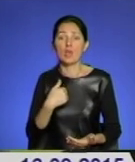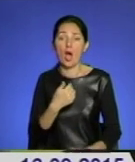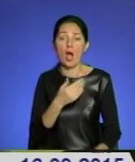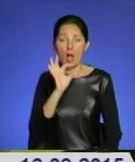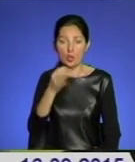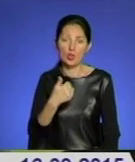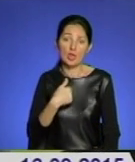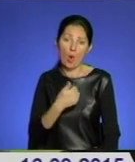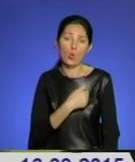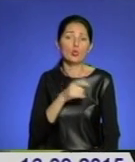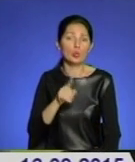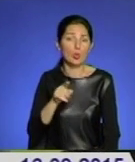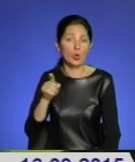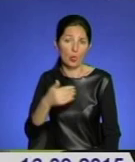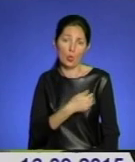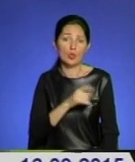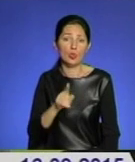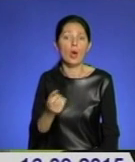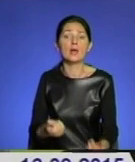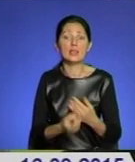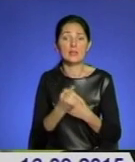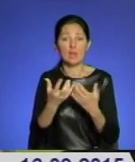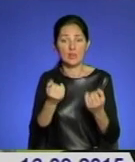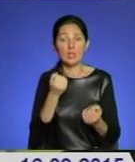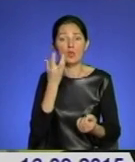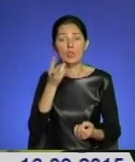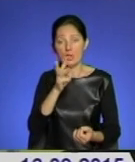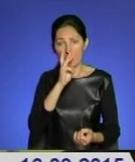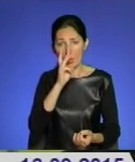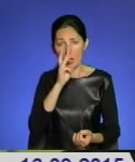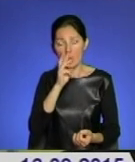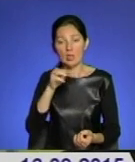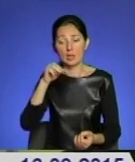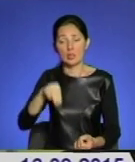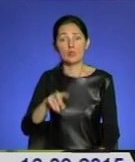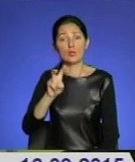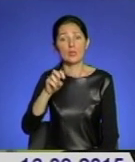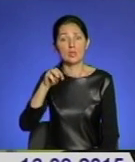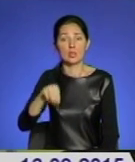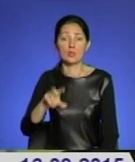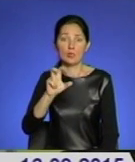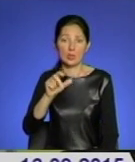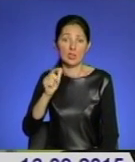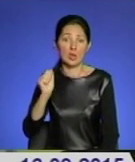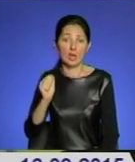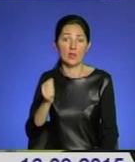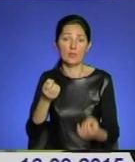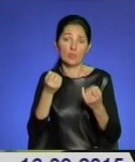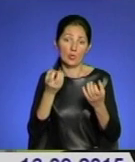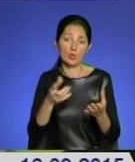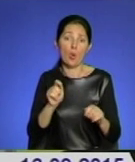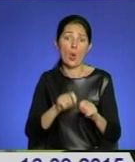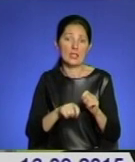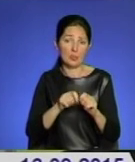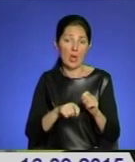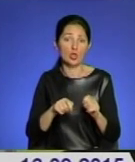я хочу то. А звідкіля взяти, коли заробітна плата 1200-1300 гривень простого